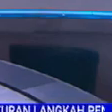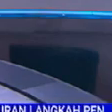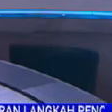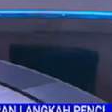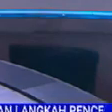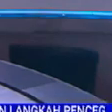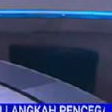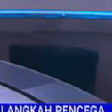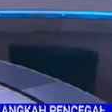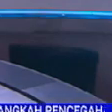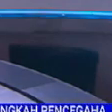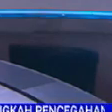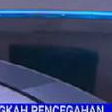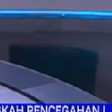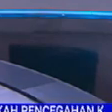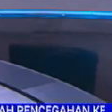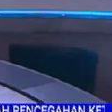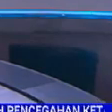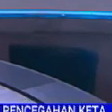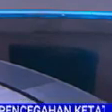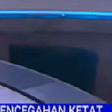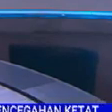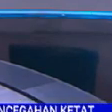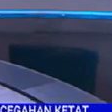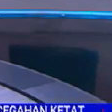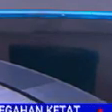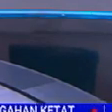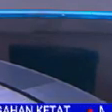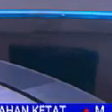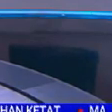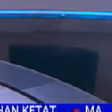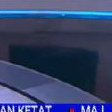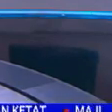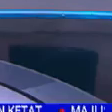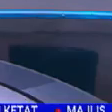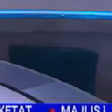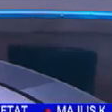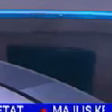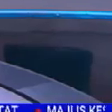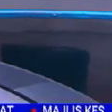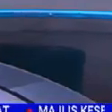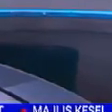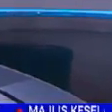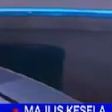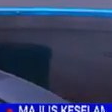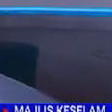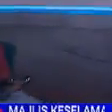COVID-19 menjelang musim perayaan ini. Saya Syairul Islam Basmullah. Assalamualaikum dan salam sejahtera.